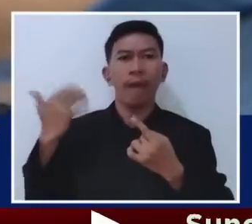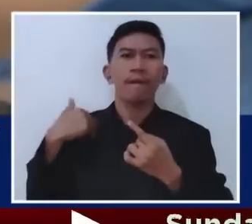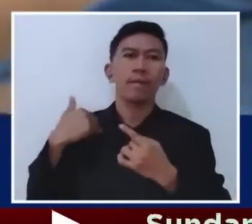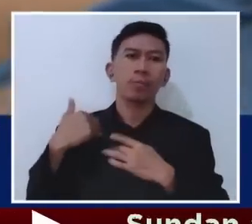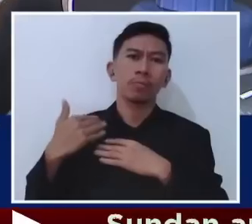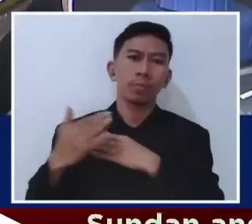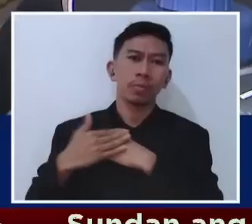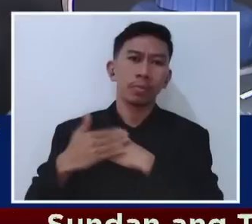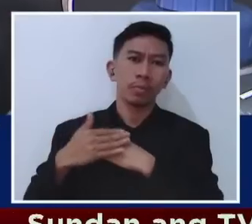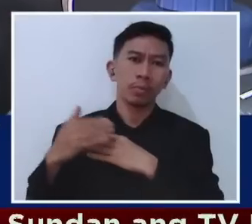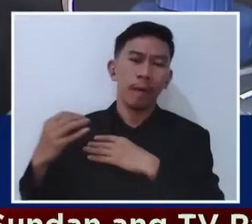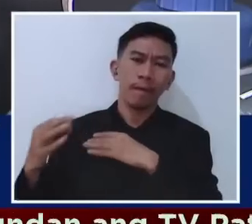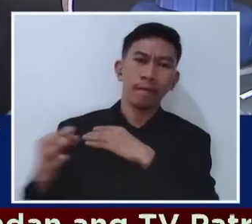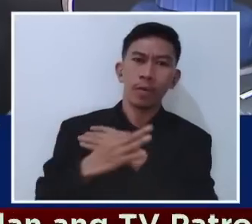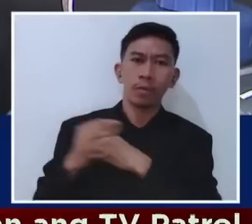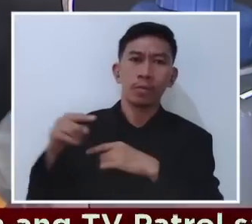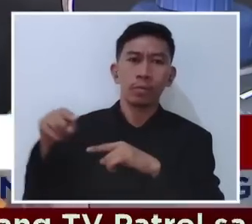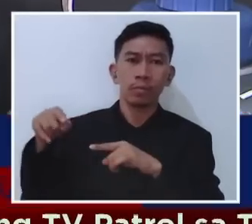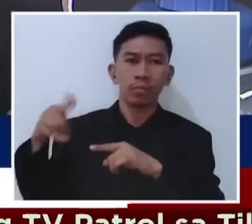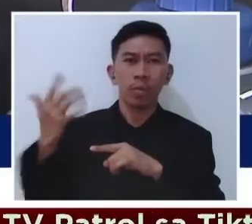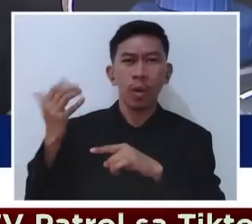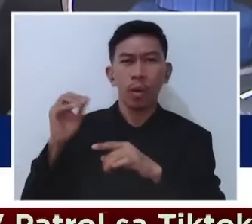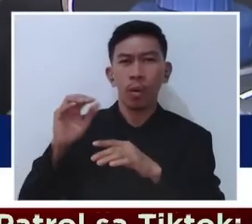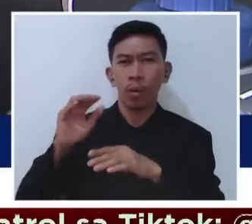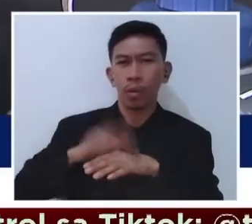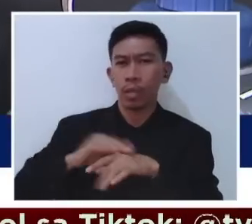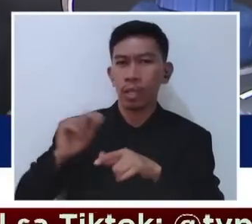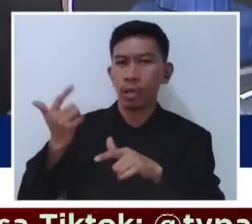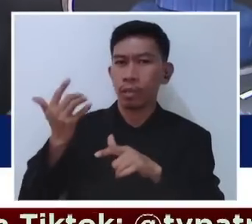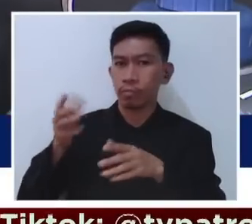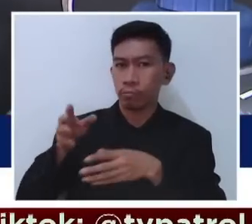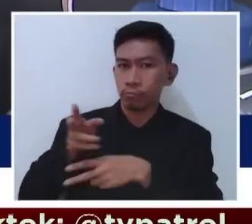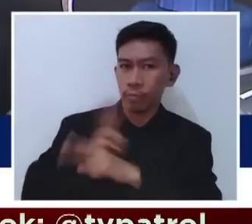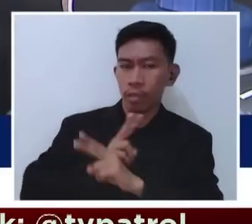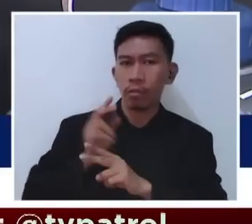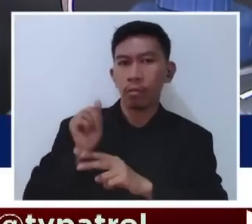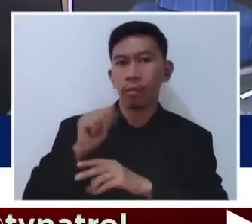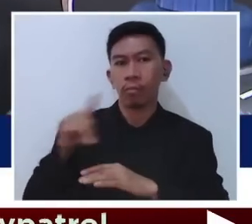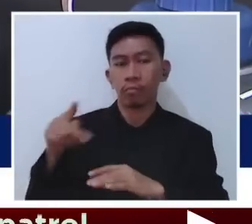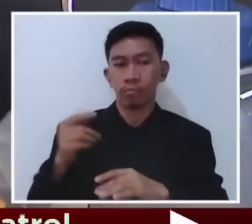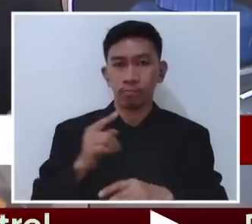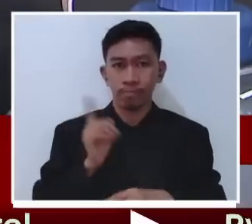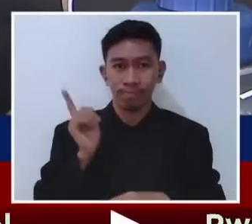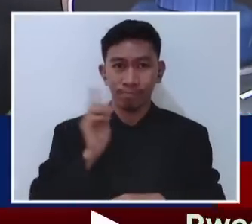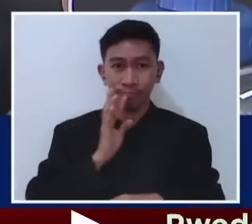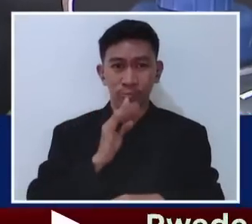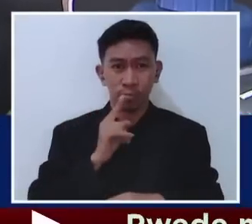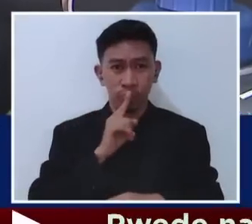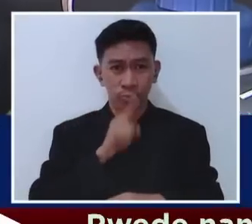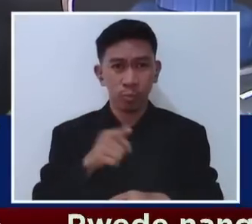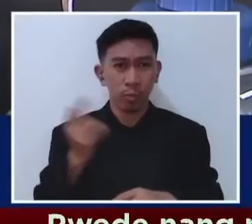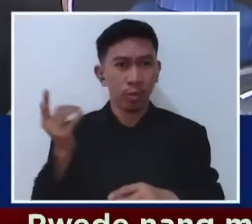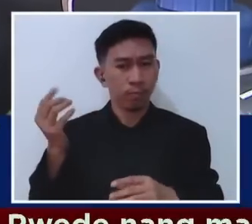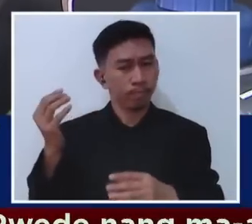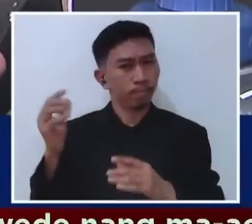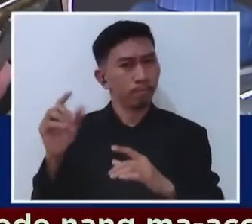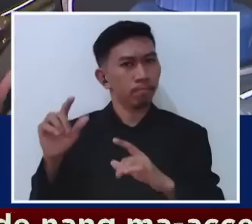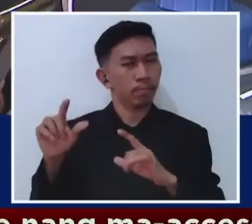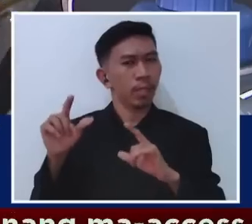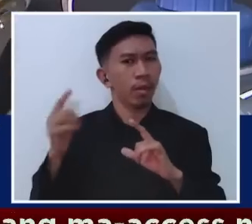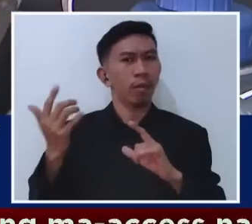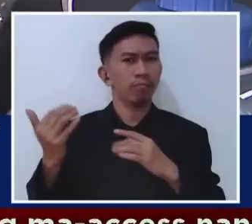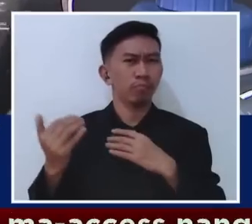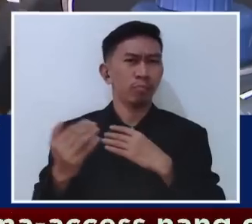lending app. Grabe na po pananakot na ang ginawa po nila sa akin, na papahamak na po nila ako sa social media. Yung picture ko po, saka